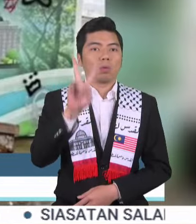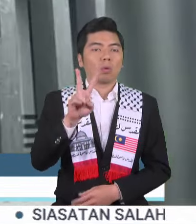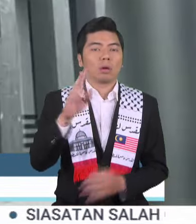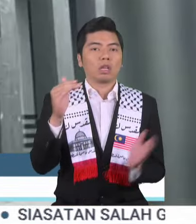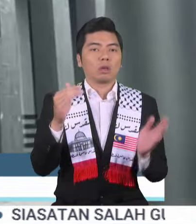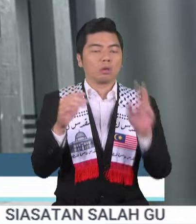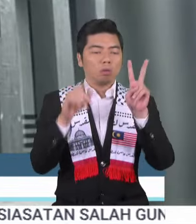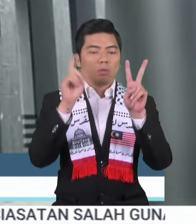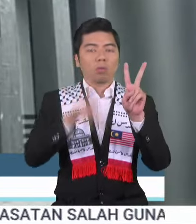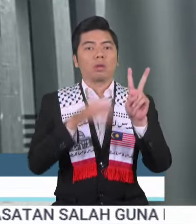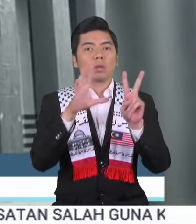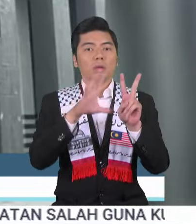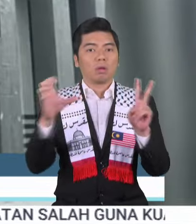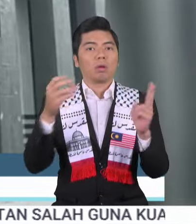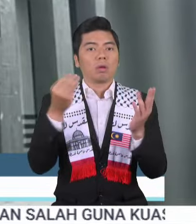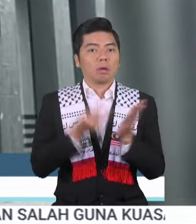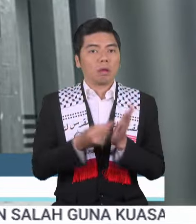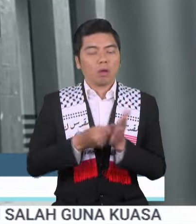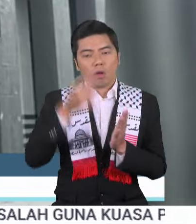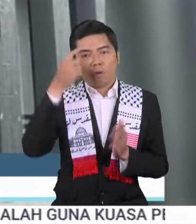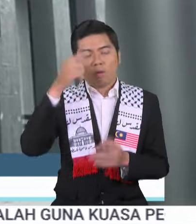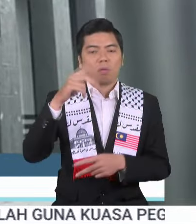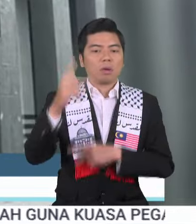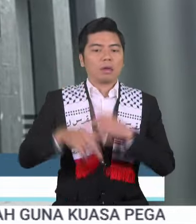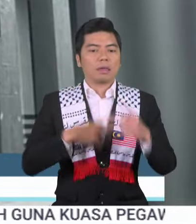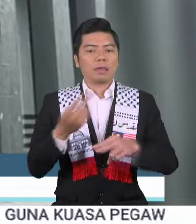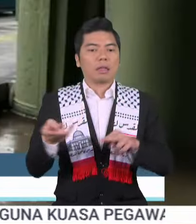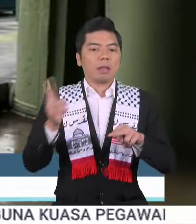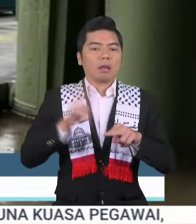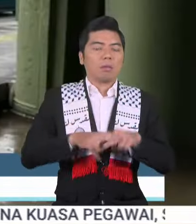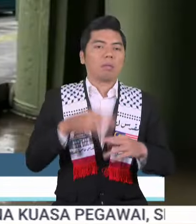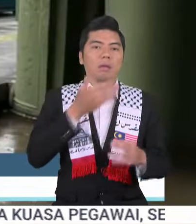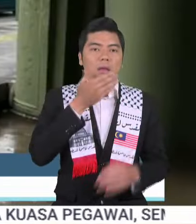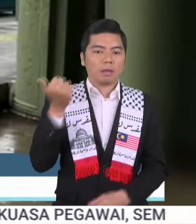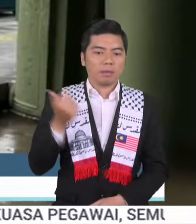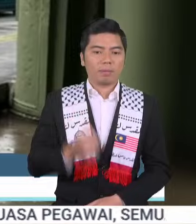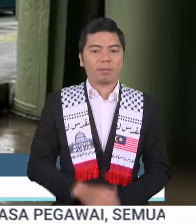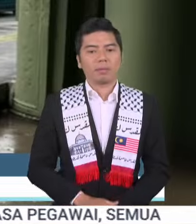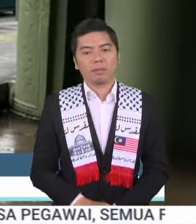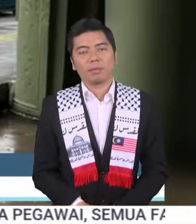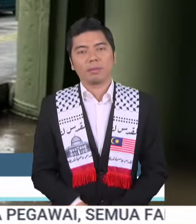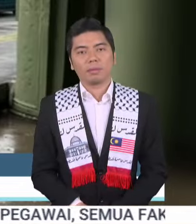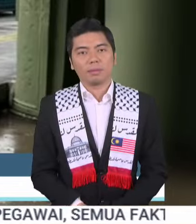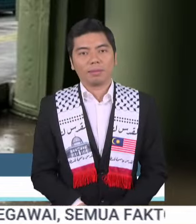kira-kira r500 untuk proses pembaikan semula